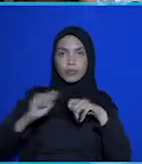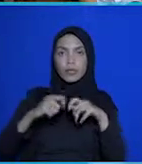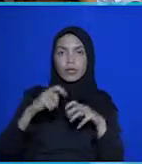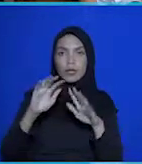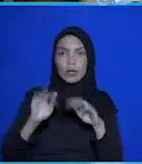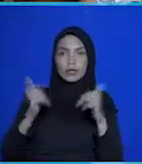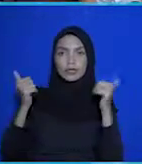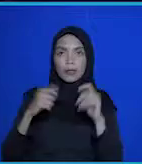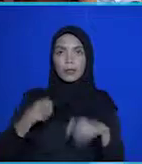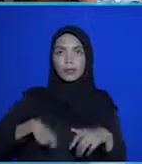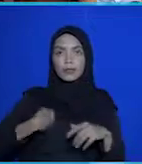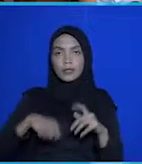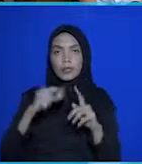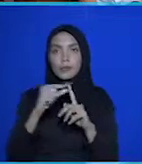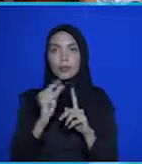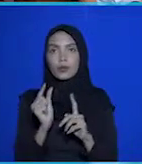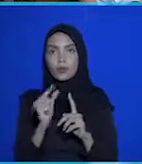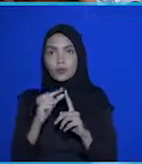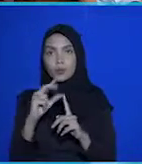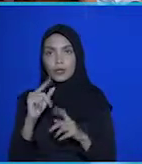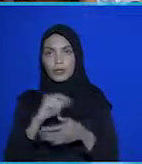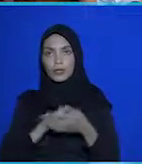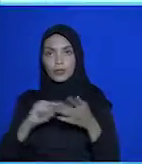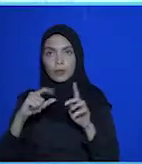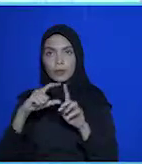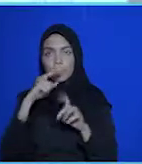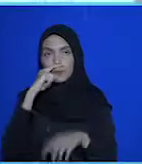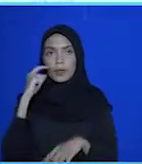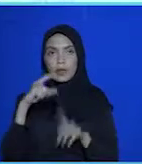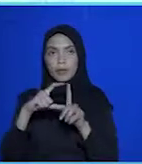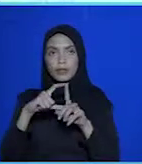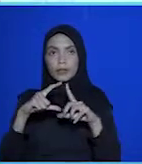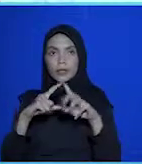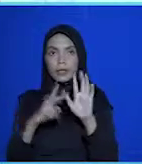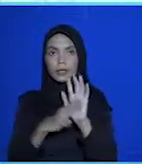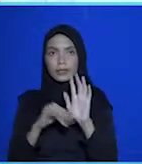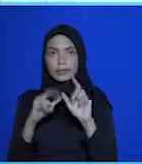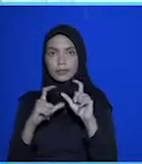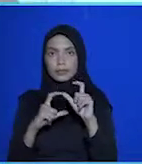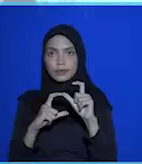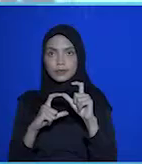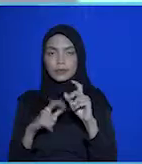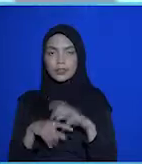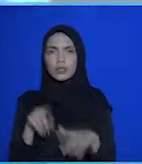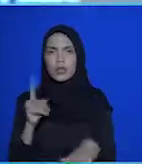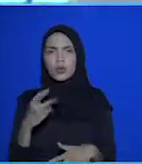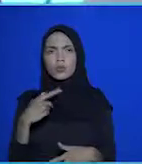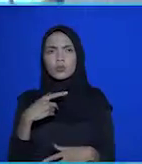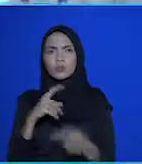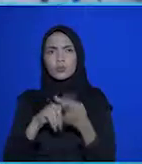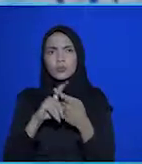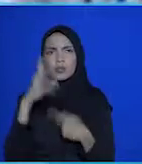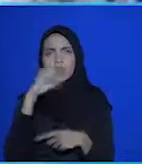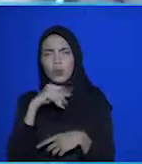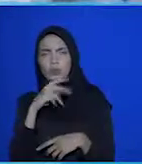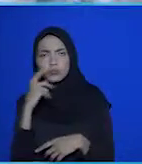Kementerian PUPR, Bapak Danis Hasumadilaga. Kalau lihat namanya, rekan-rekan sudah bisa menduga dari